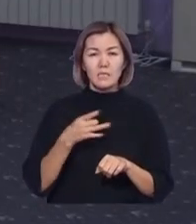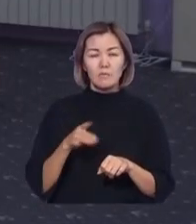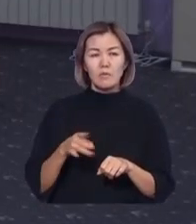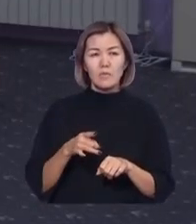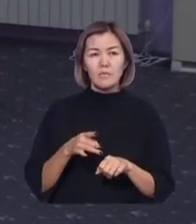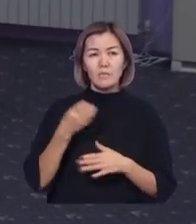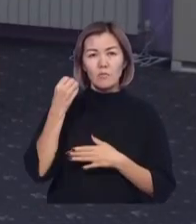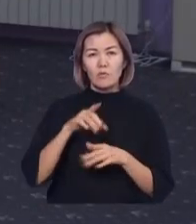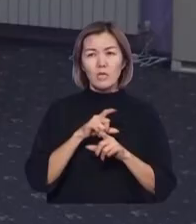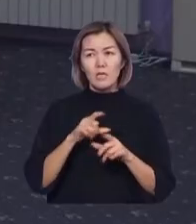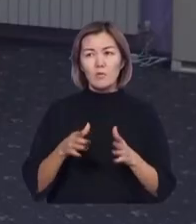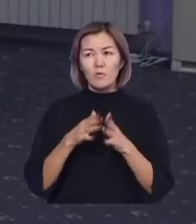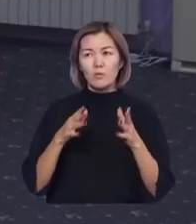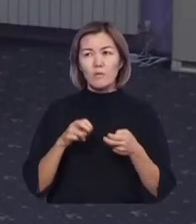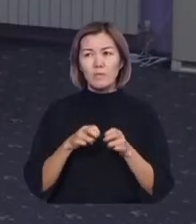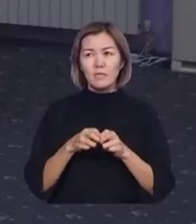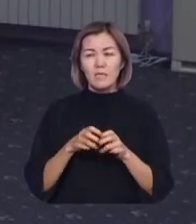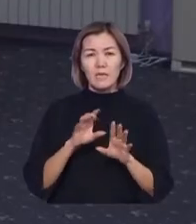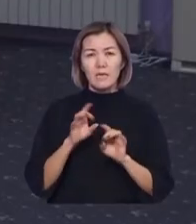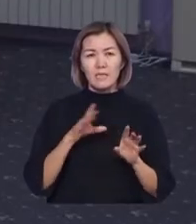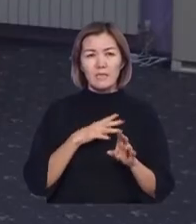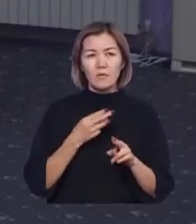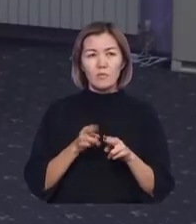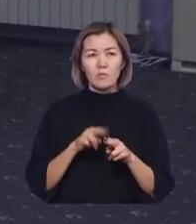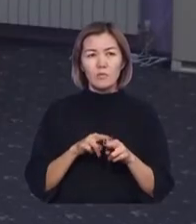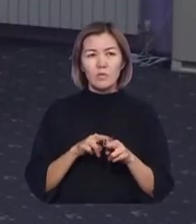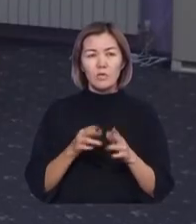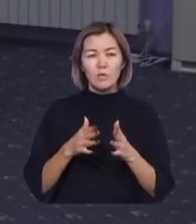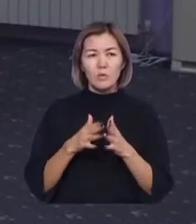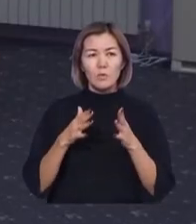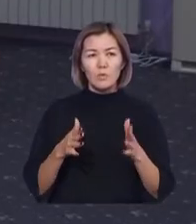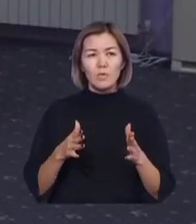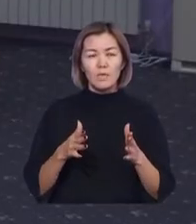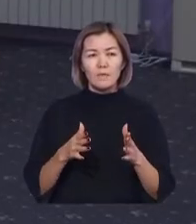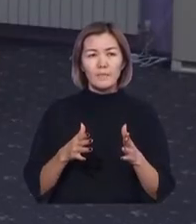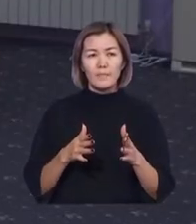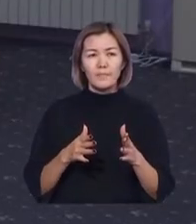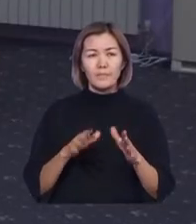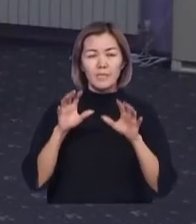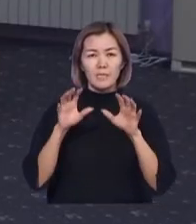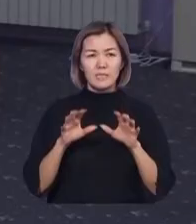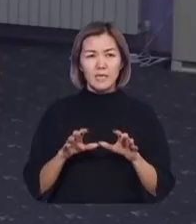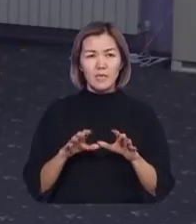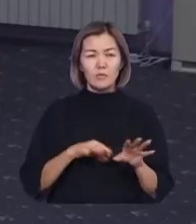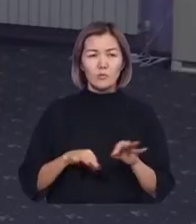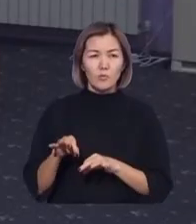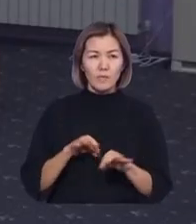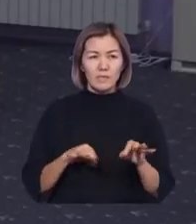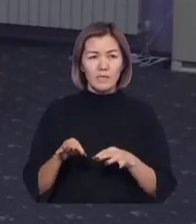барып үлкен мәселелер көтерілді. Осы жөнінде үлкен заң жобасы